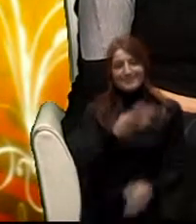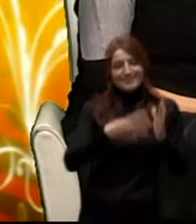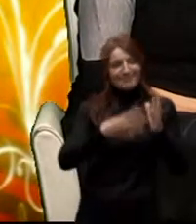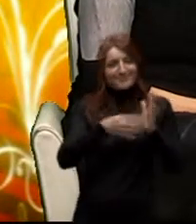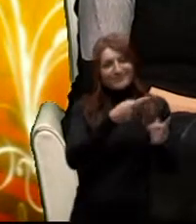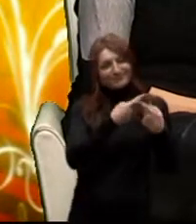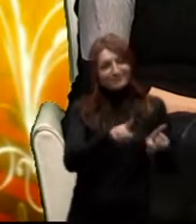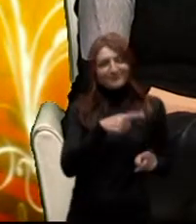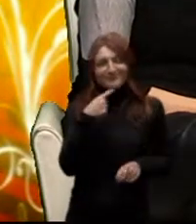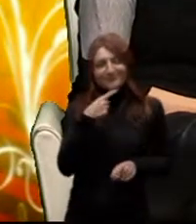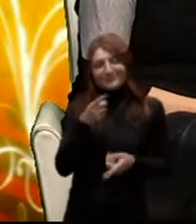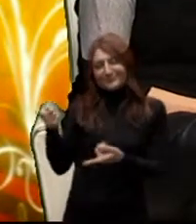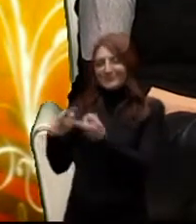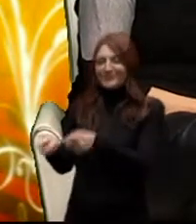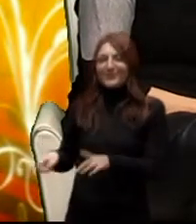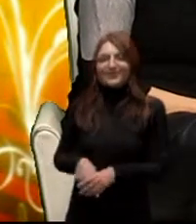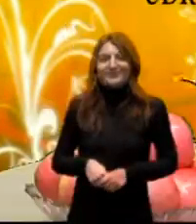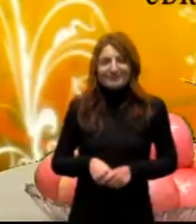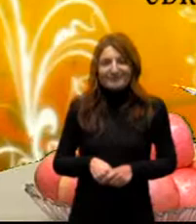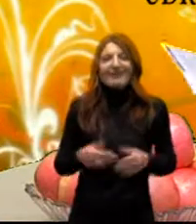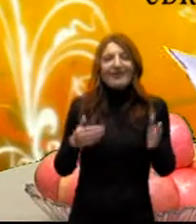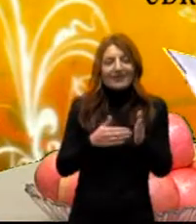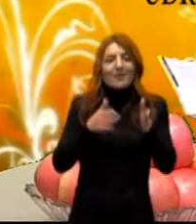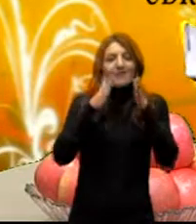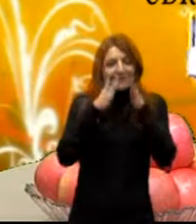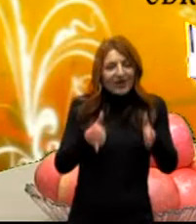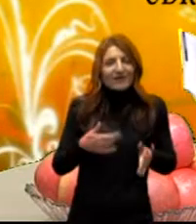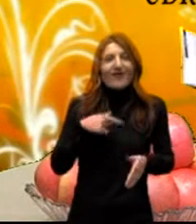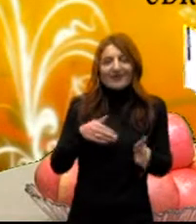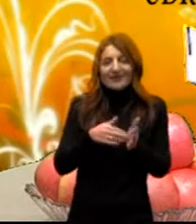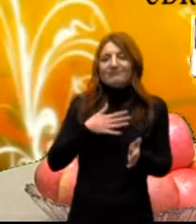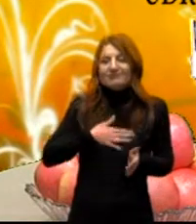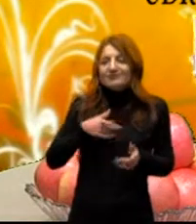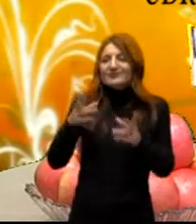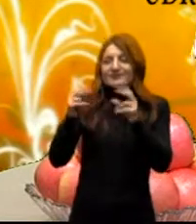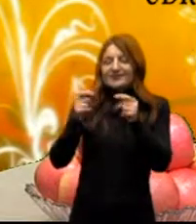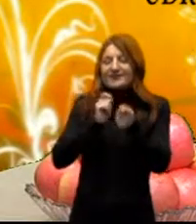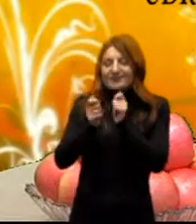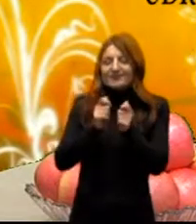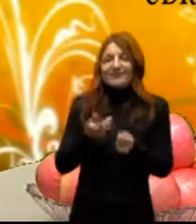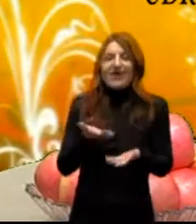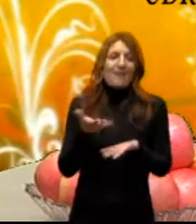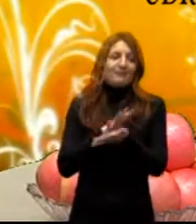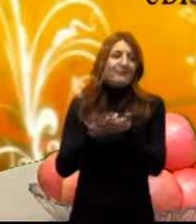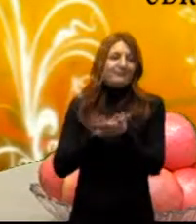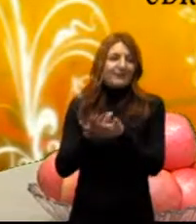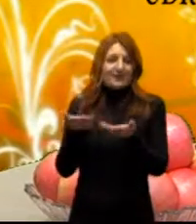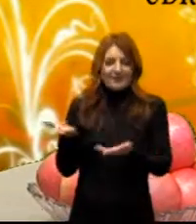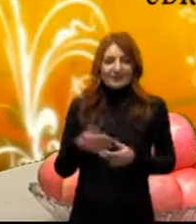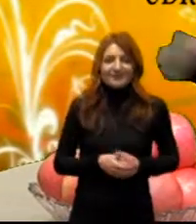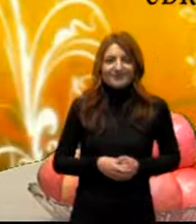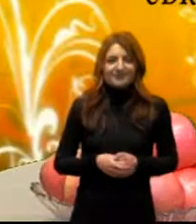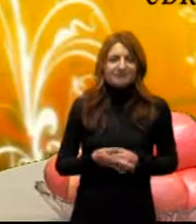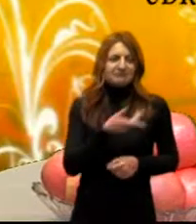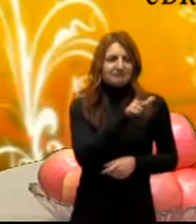psiholog. Da, trebamo mu vjerovati, trebamo htjeti s njim pričati. Zapravo, ja uvijek kažem, za sve probleme, evo vi